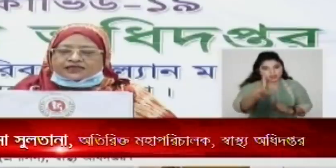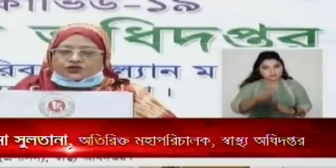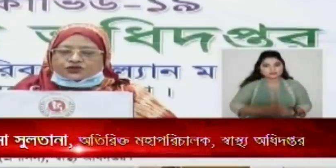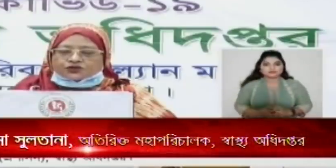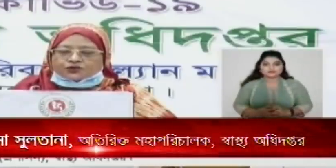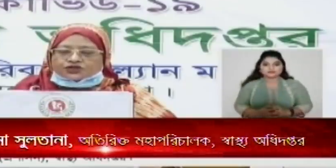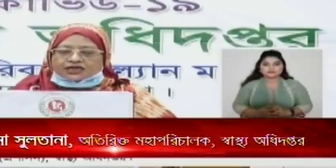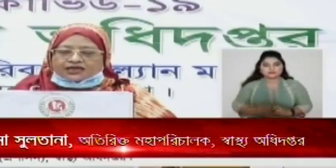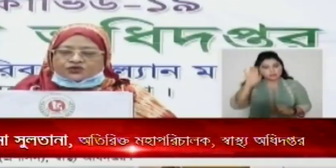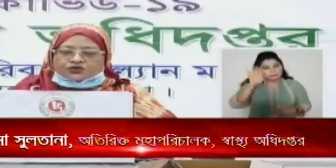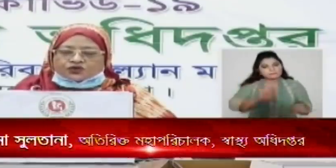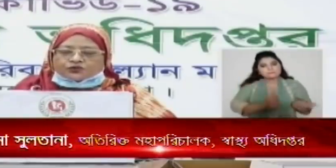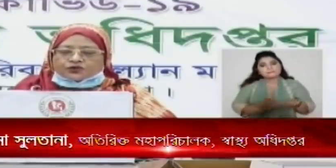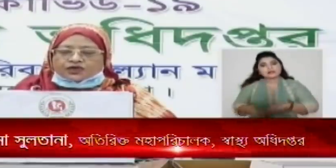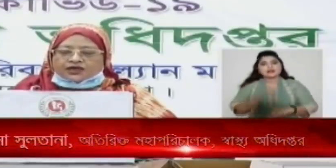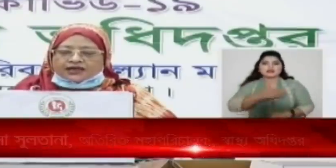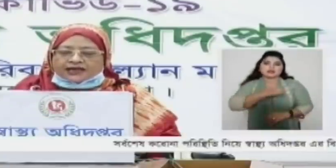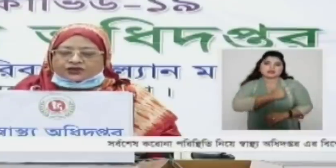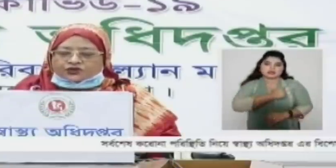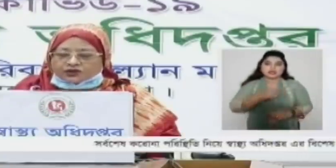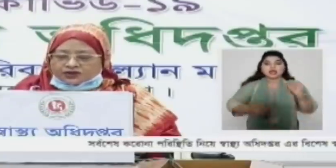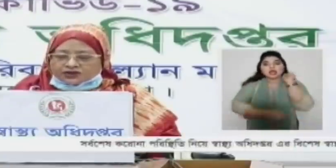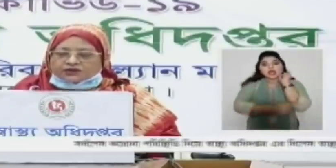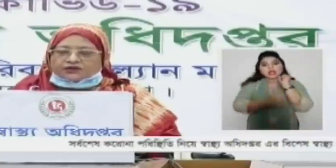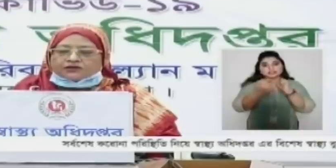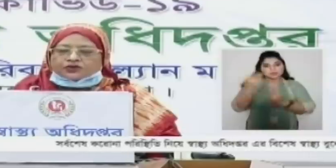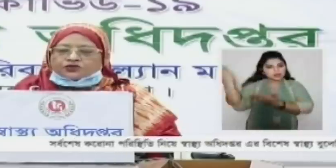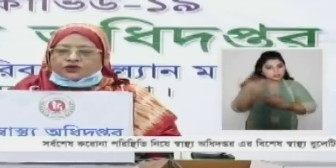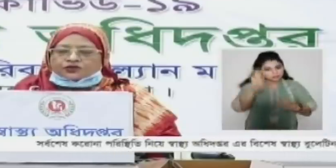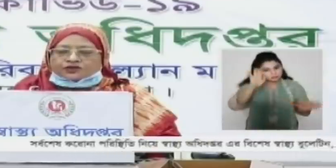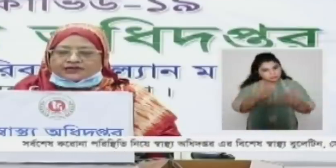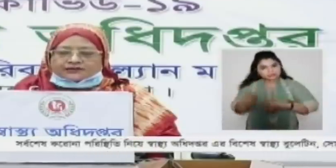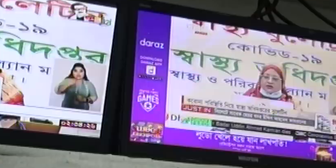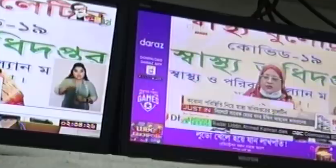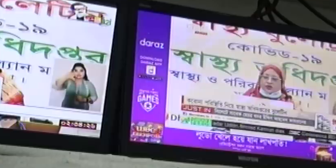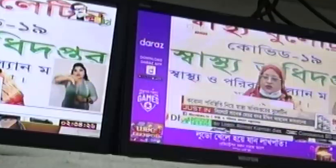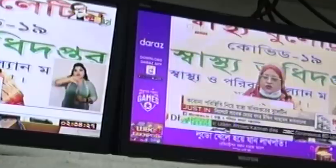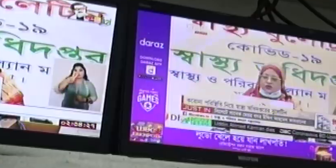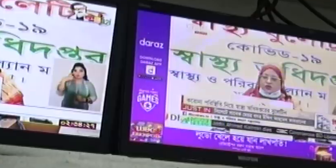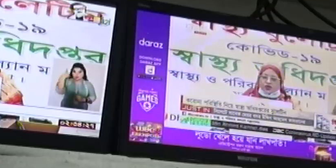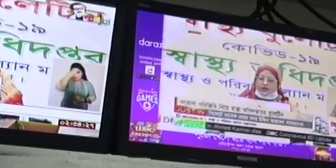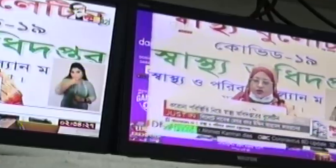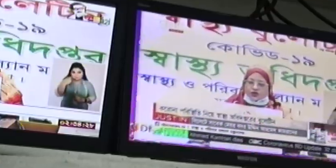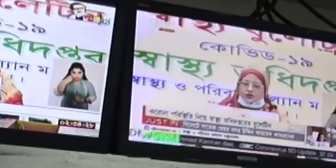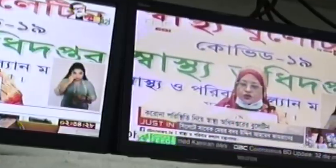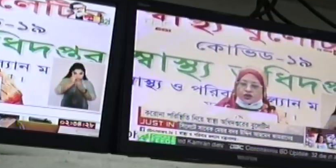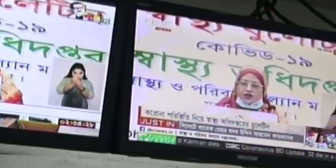সিলেট 6 জন, বরিশাল 1 জন, রংপুর 1 জন মৃত্যুবরণ করেছেন এবং নমুনা পরীক্ষা